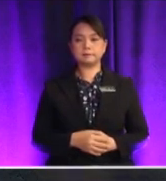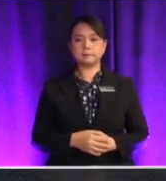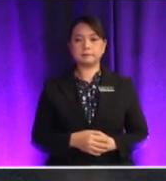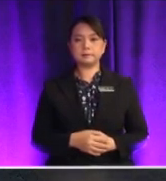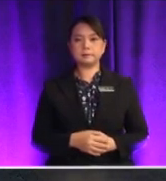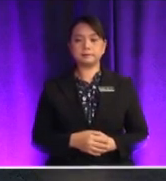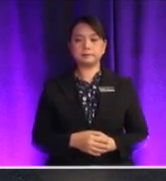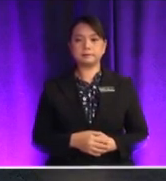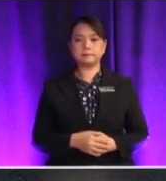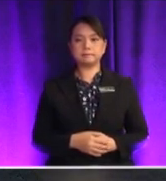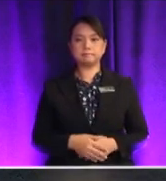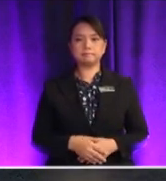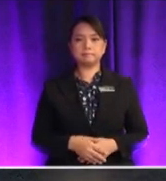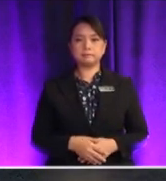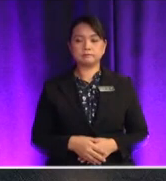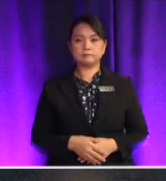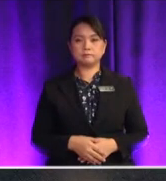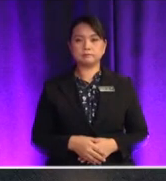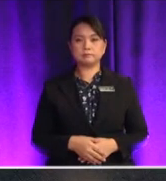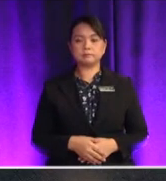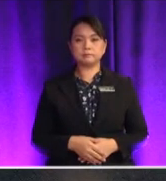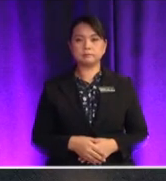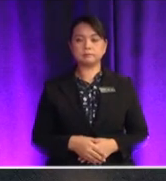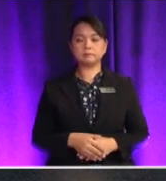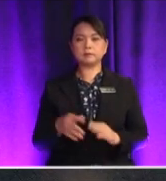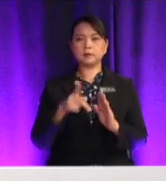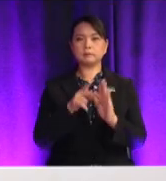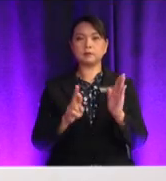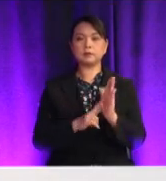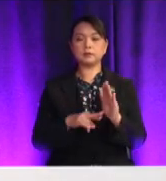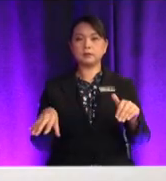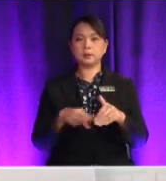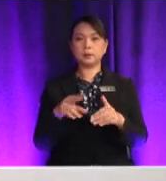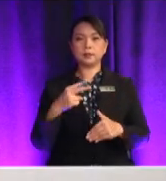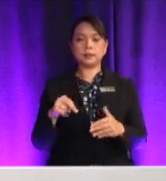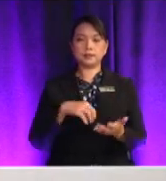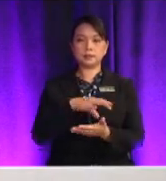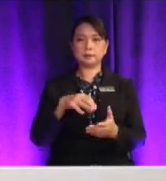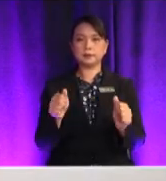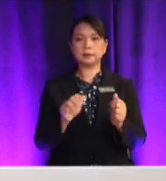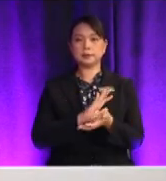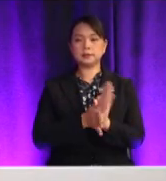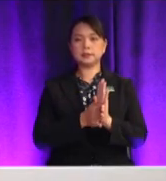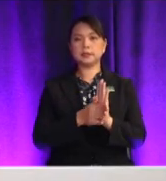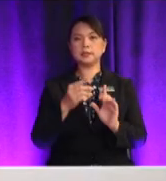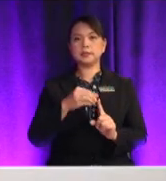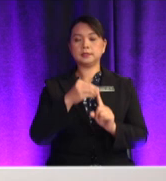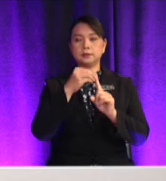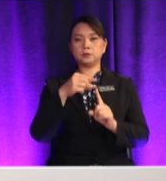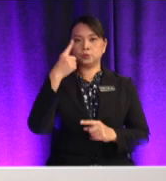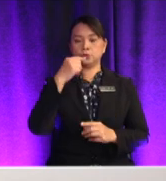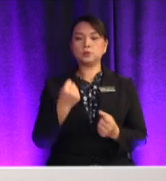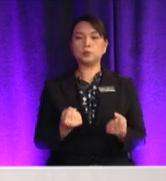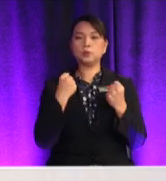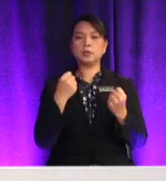Aishim. Silakan Aishim. Perkahwinan campuran menjadi keunikan. Rakyat Malaysia dapat mengukuhkan lagi perpaduan